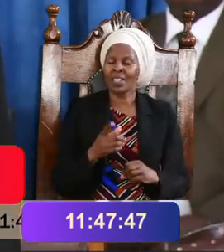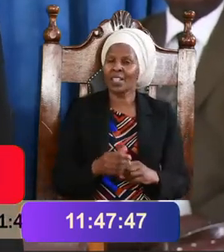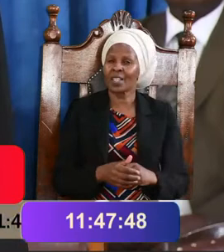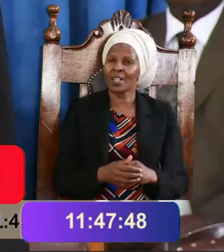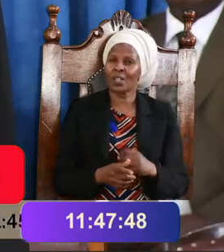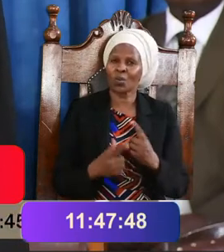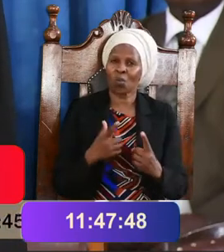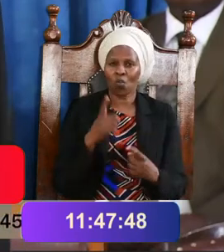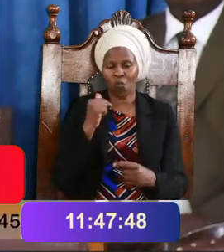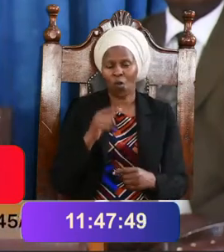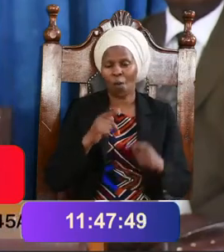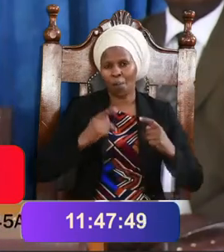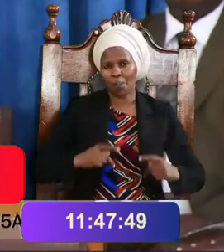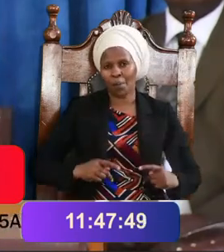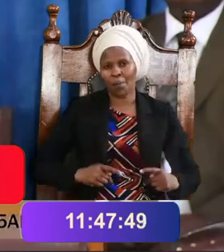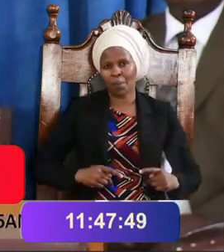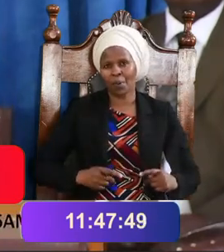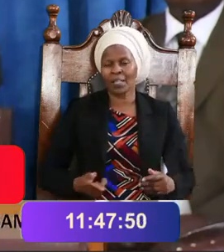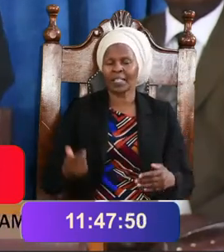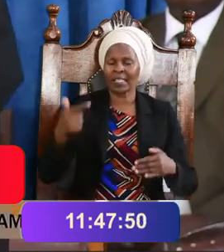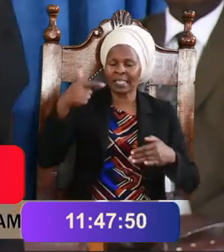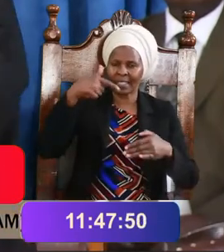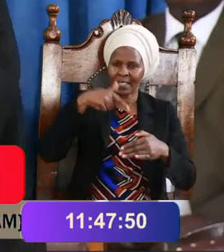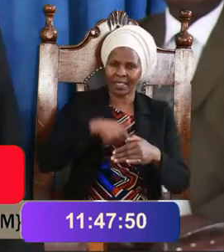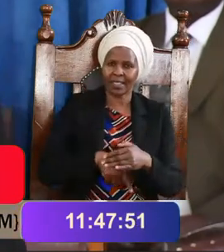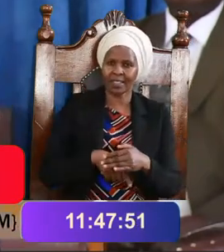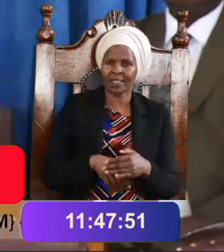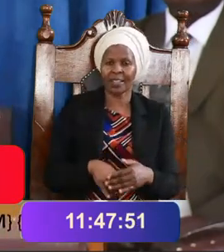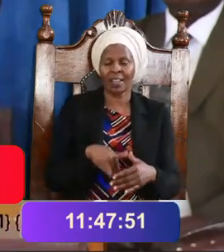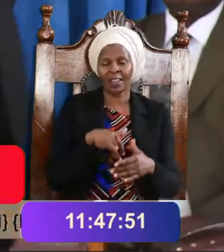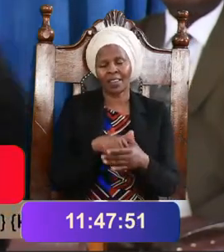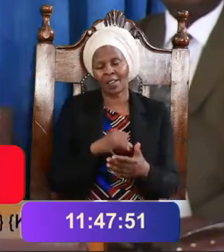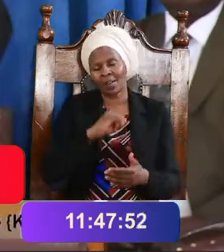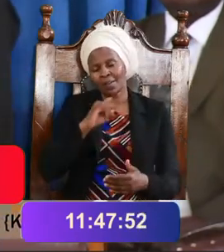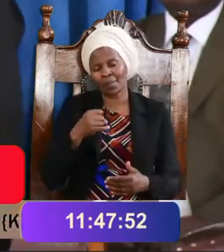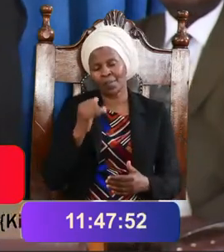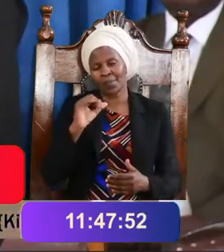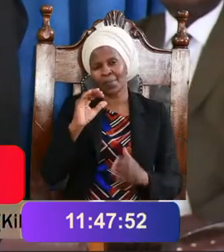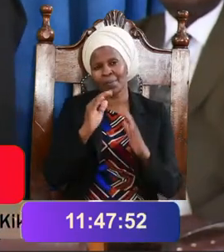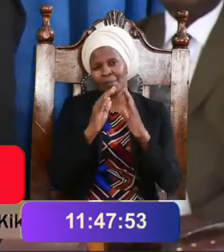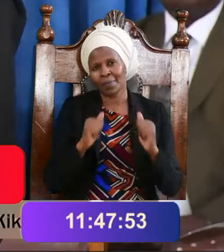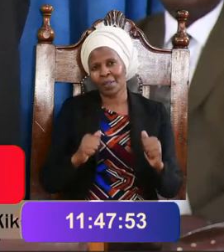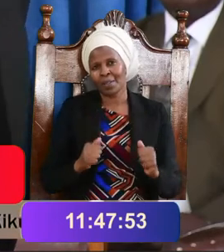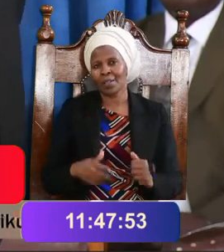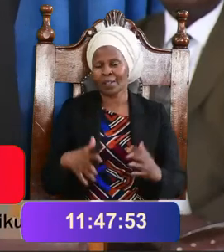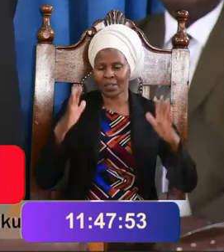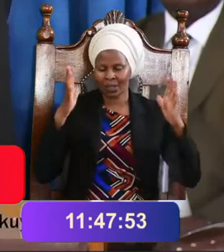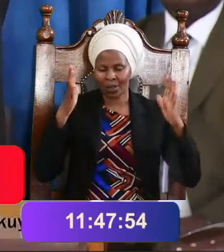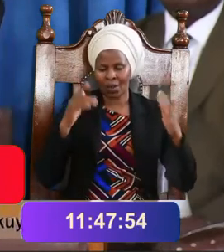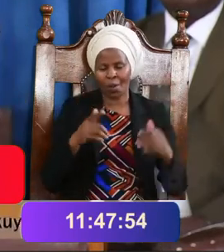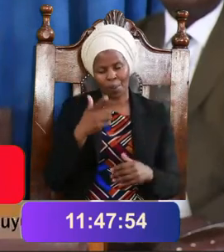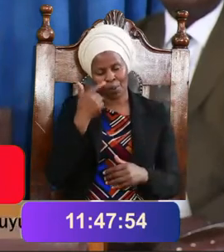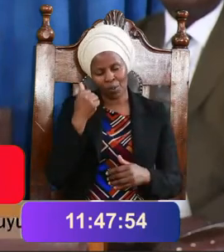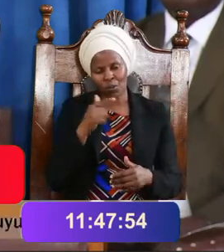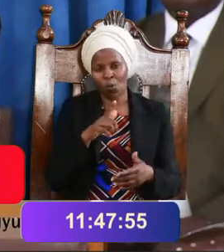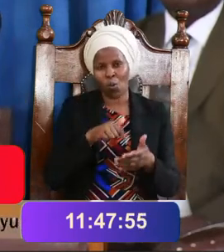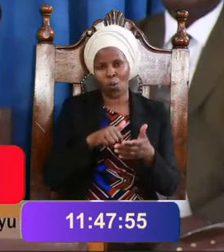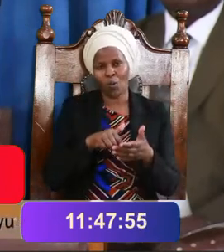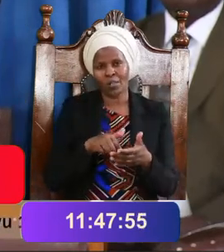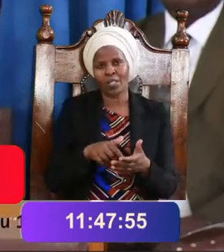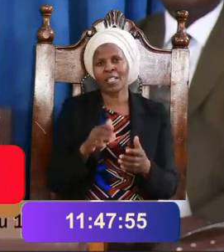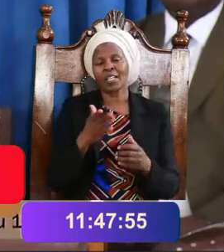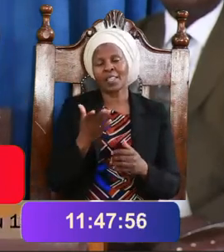wa watu. Kwa hivyo akiingia katika Yerusalemu anashangiliwa kwa sababu ya yale mambo ambayo